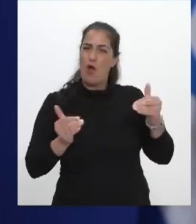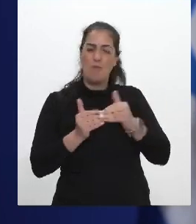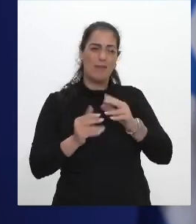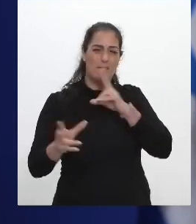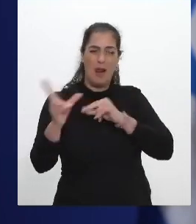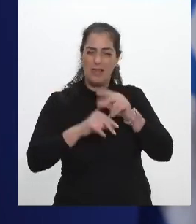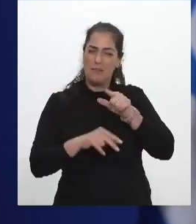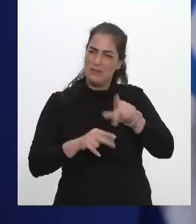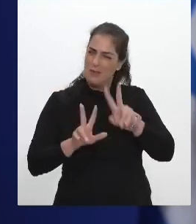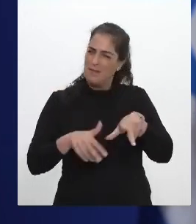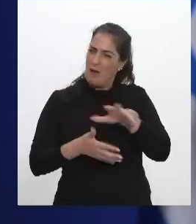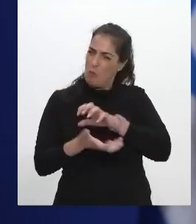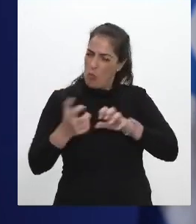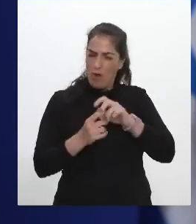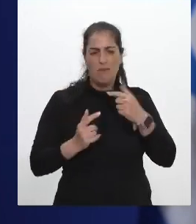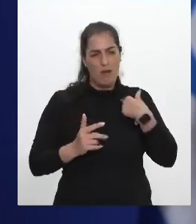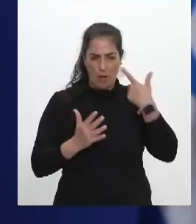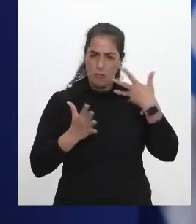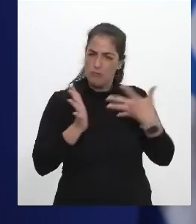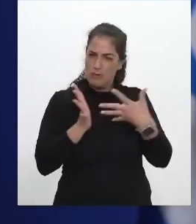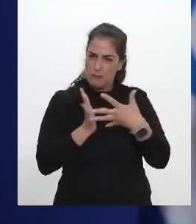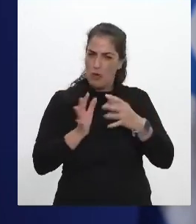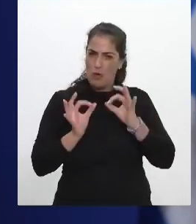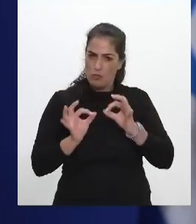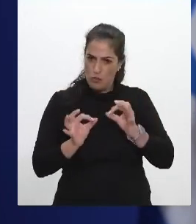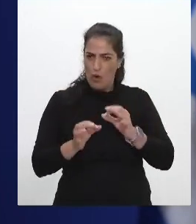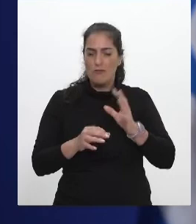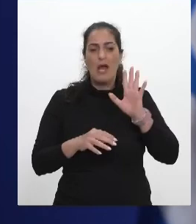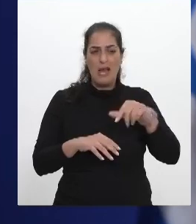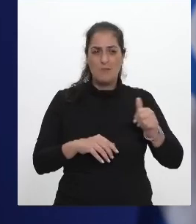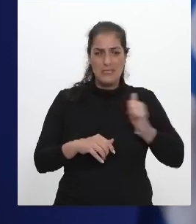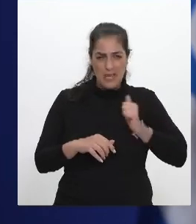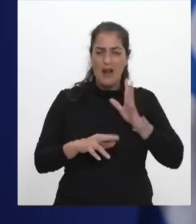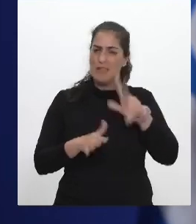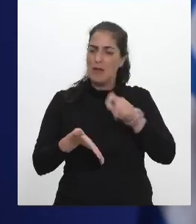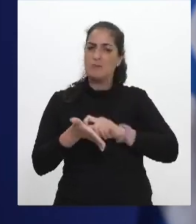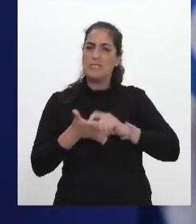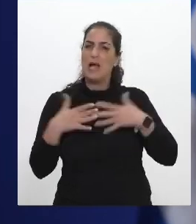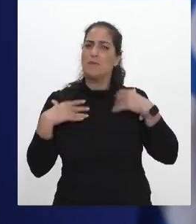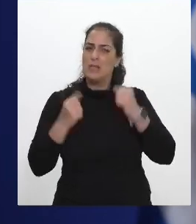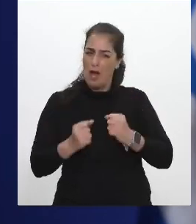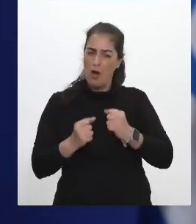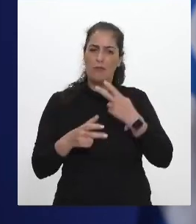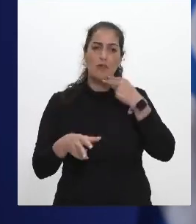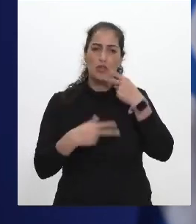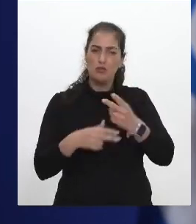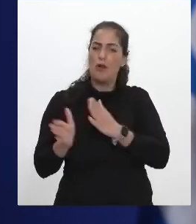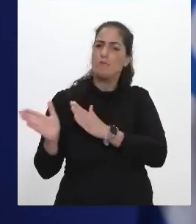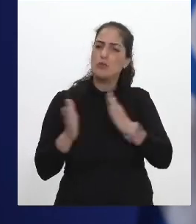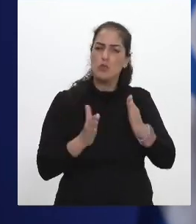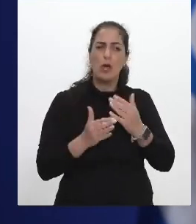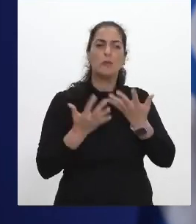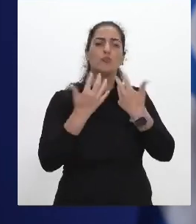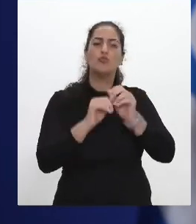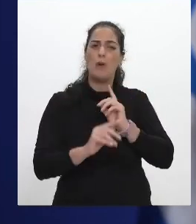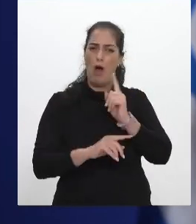מורכבת אנחנו נבחן אותה זה גם יהיה בצהל וגם משרד הביטחון ותינתן תשובה מסודרת